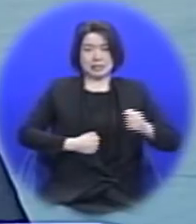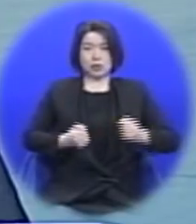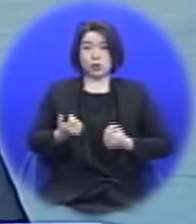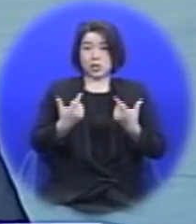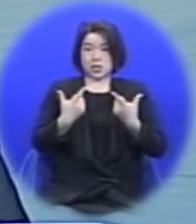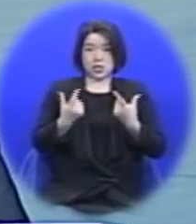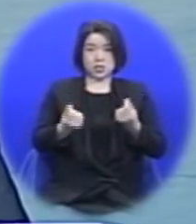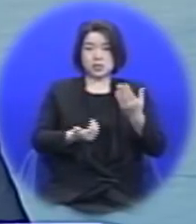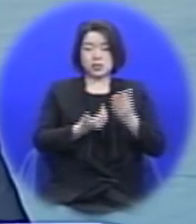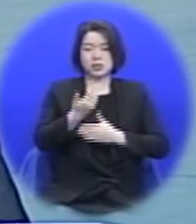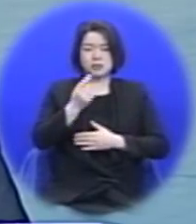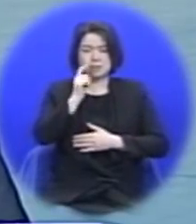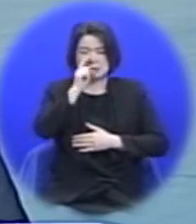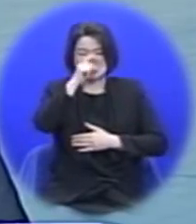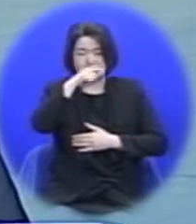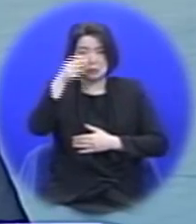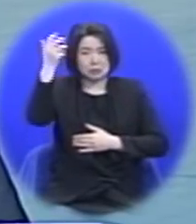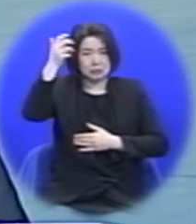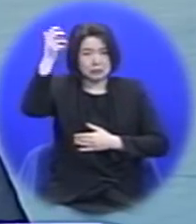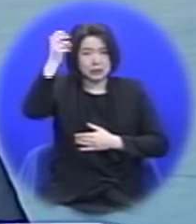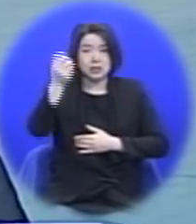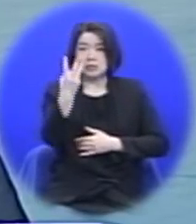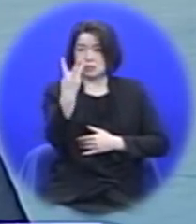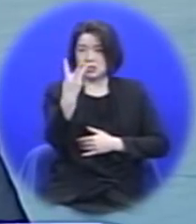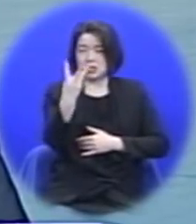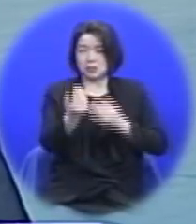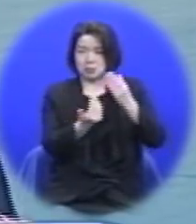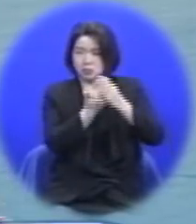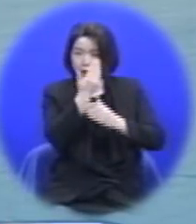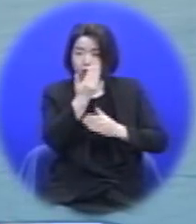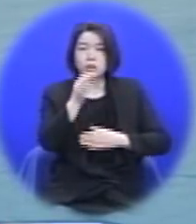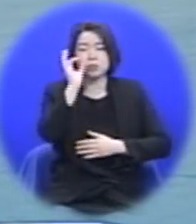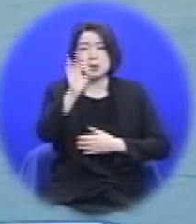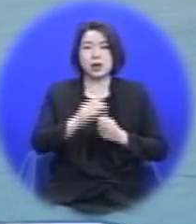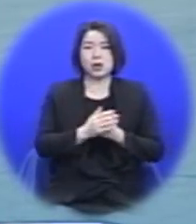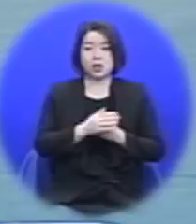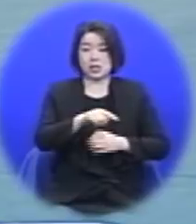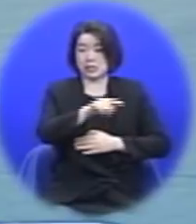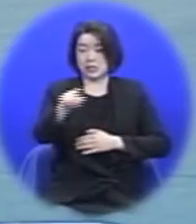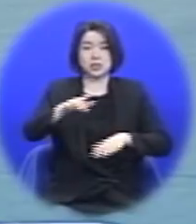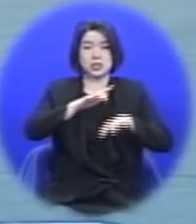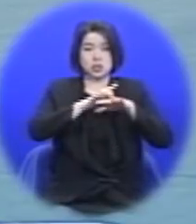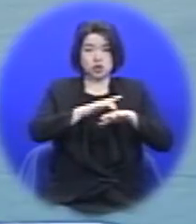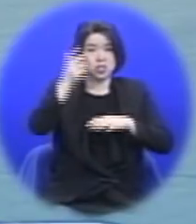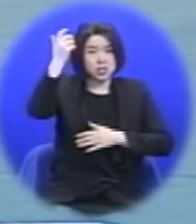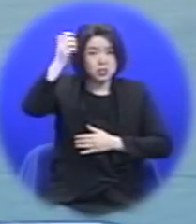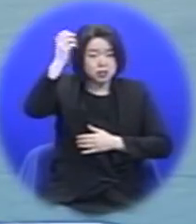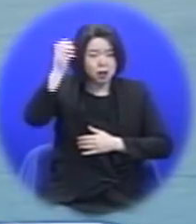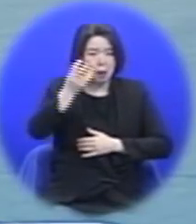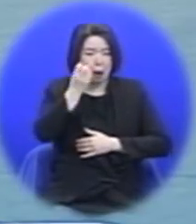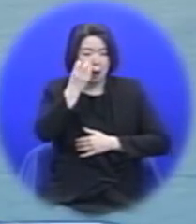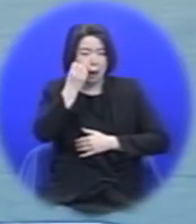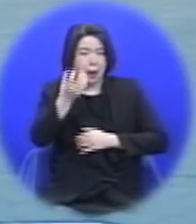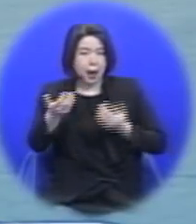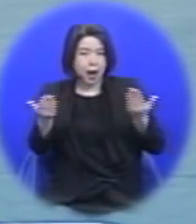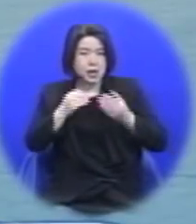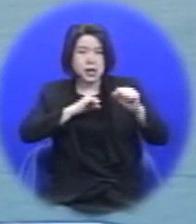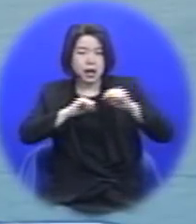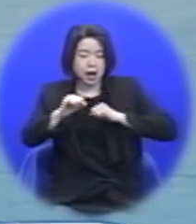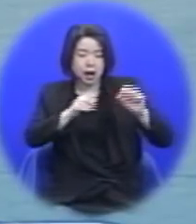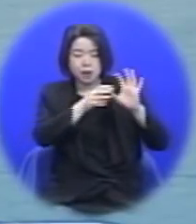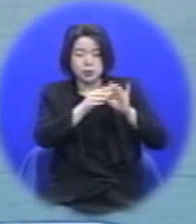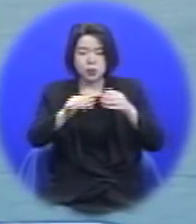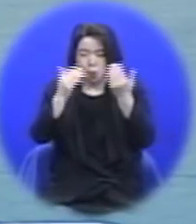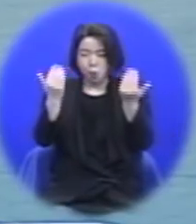생긴 더러운 영 셋이 나오는 것을 보았습니다. 그들은 귀신의 영으로서 기이한 일을 행하면서